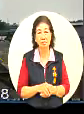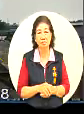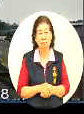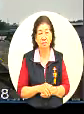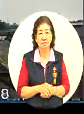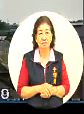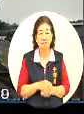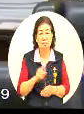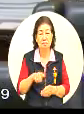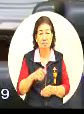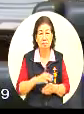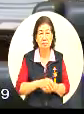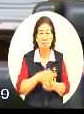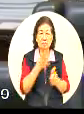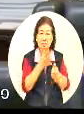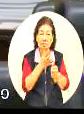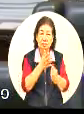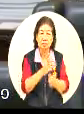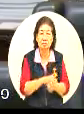华里下签告我们的